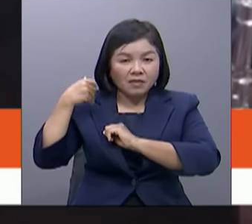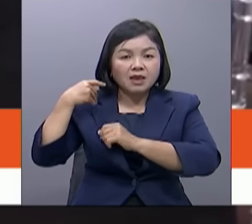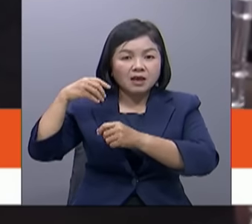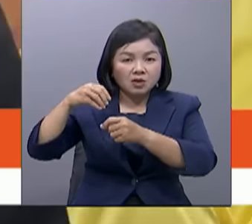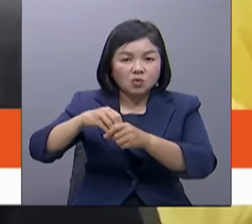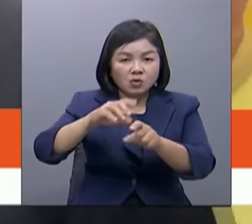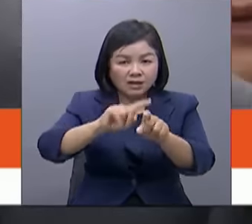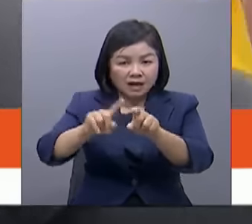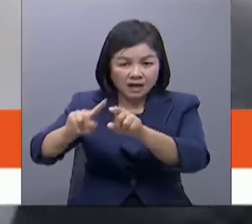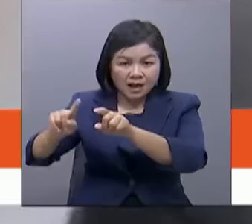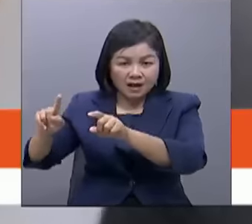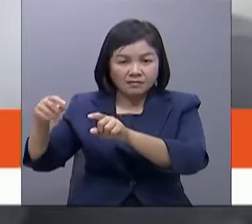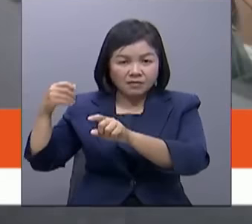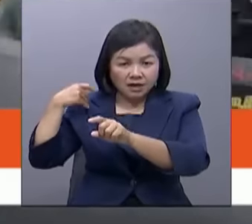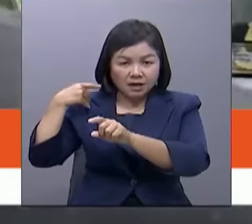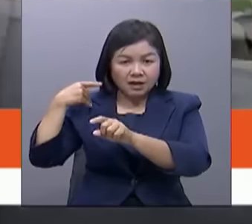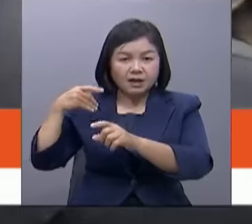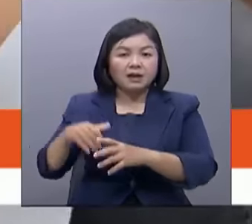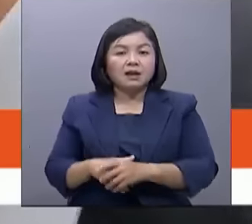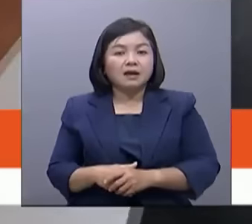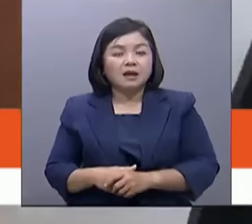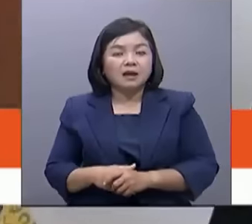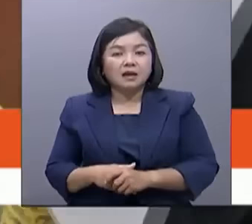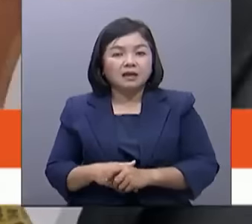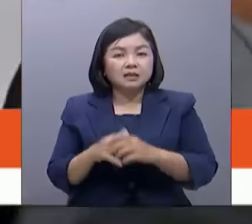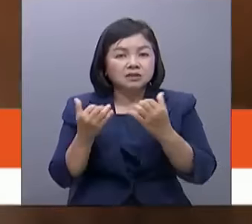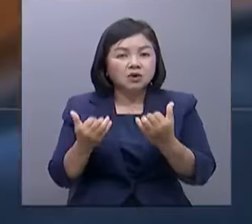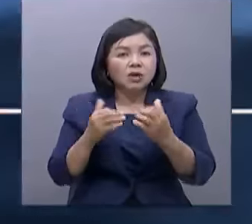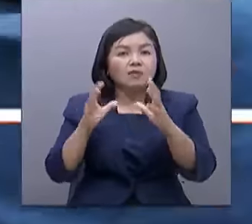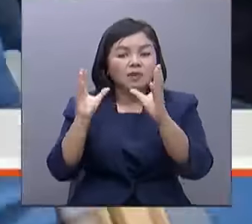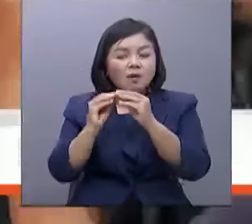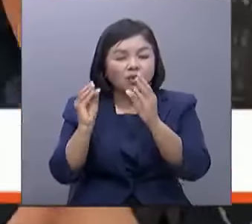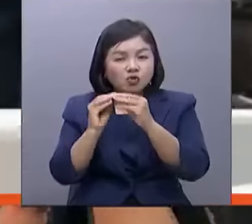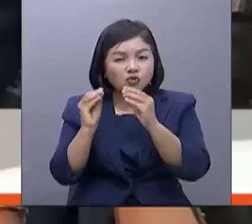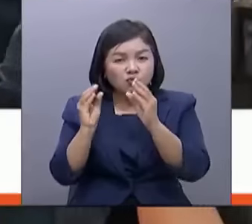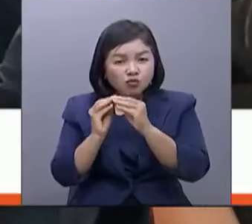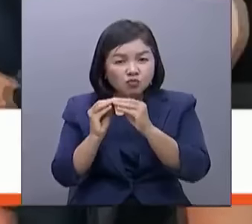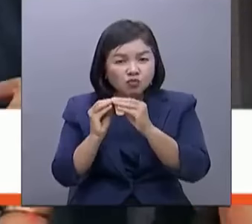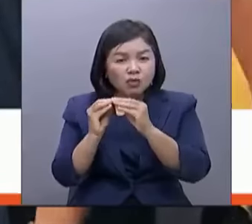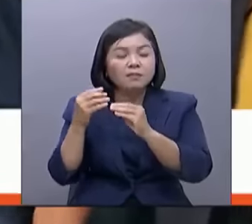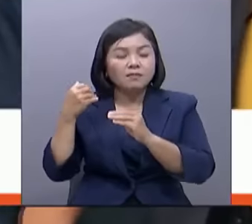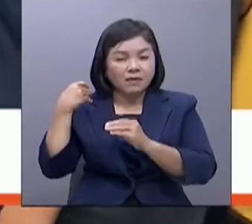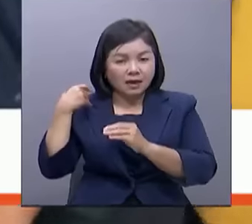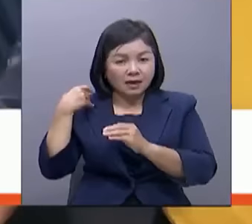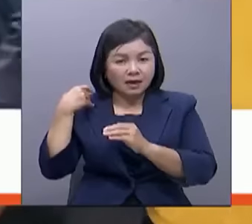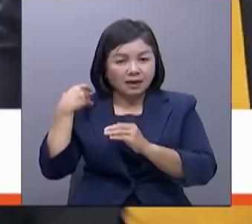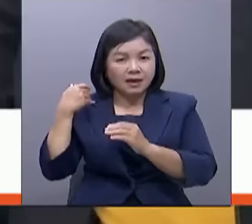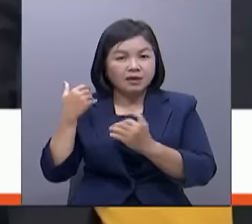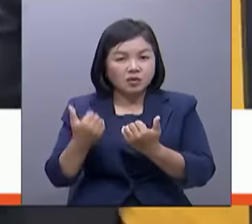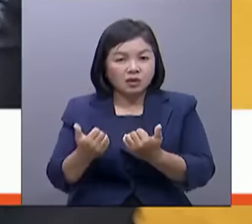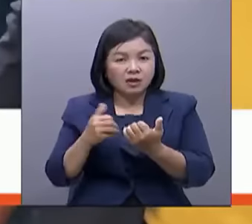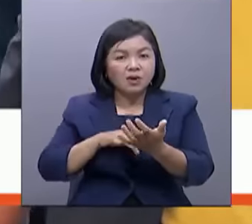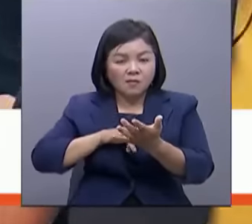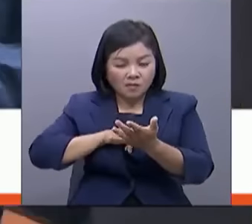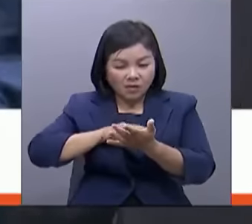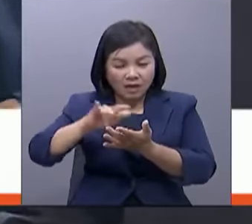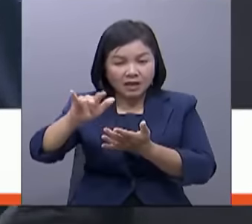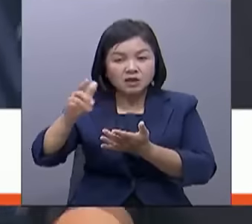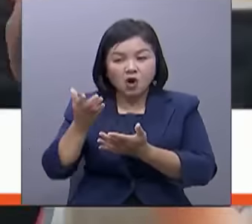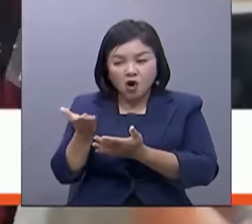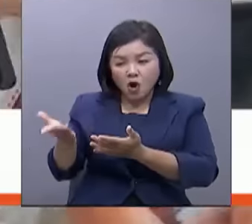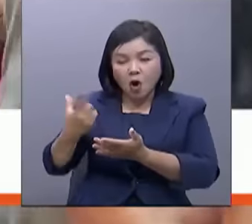ราย ค่ะ นะครับและเข้าใจว่าจะมีการประชุมมีตติ้งกันเรื่องนี ้ นะครับก็เลยต้องขออนุญาตศ